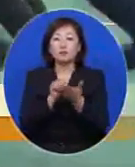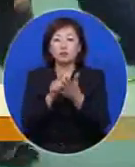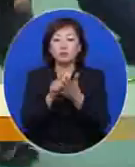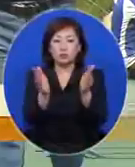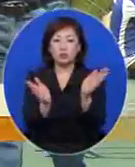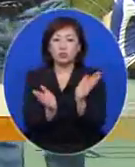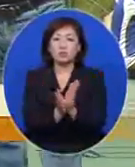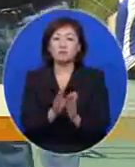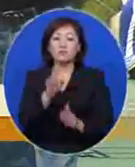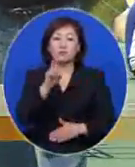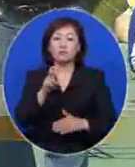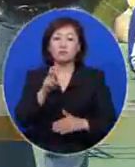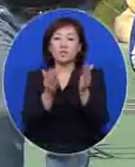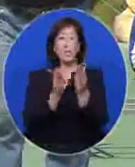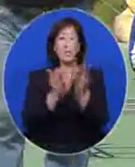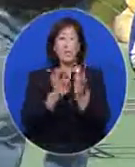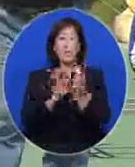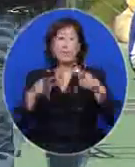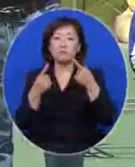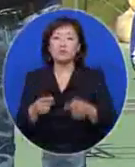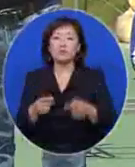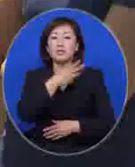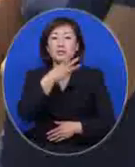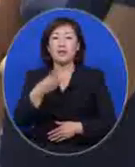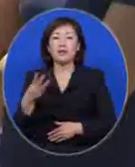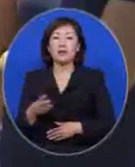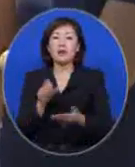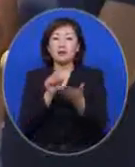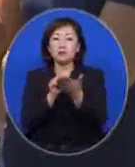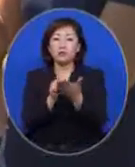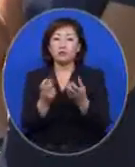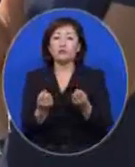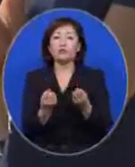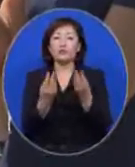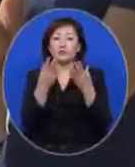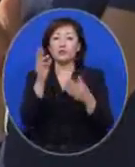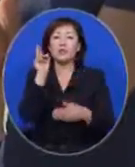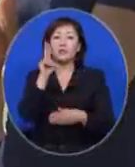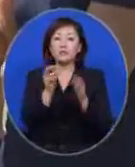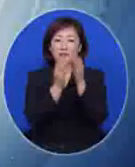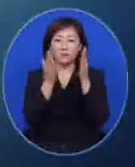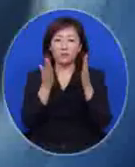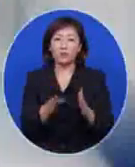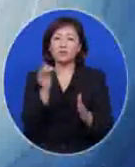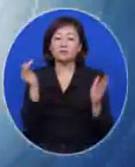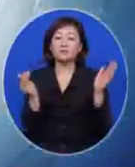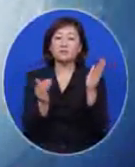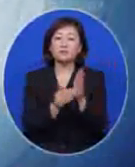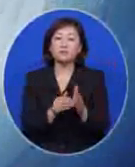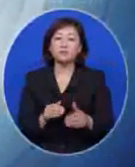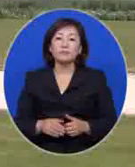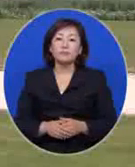등 20개 팀이 참가하는 태화강 축구 페스티벌이 이틀간 열릴 예정입니다.